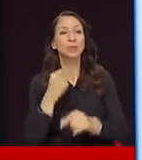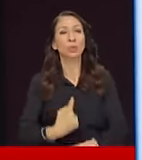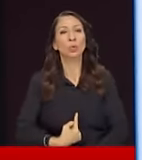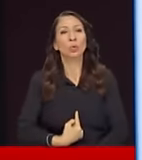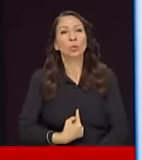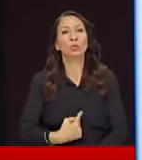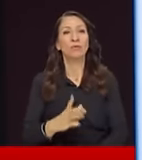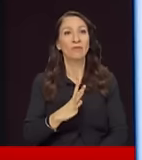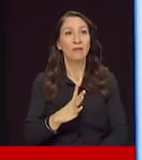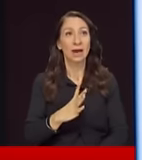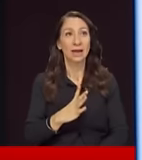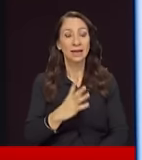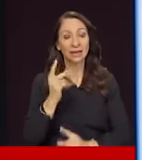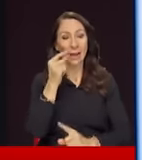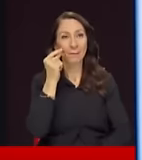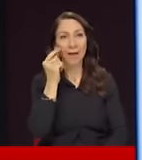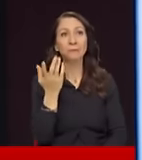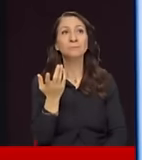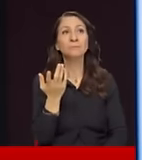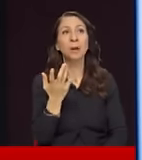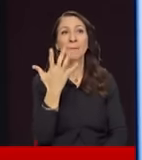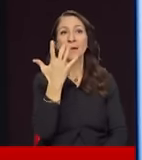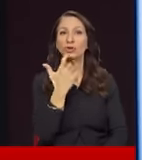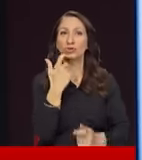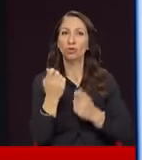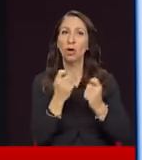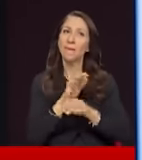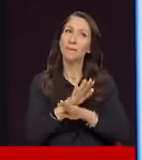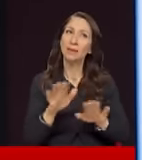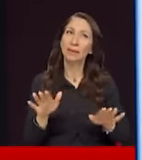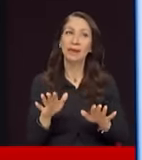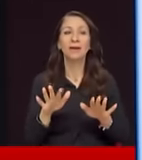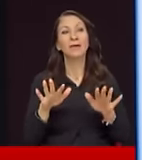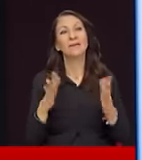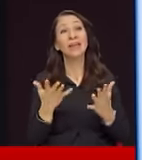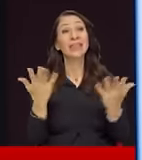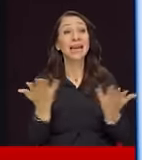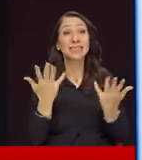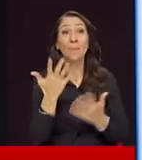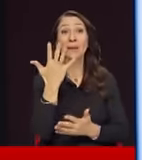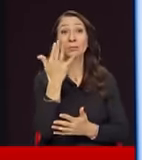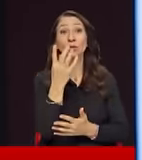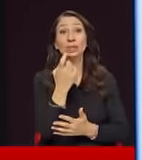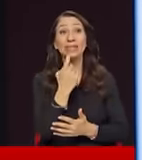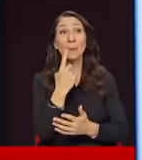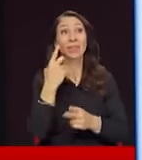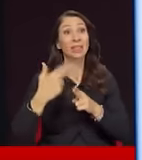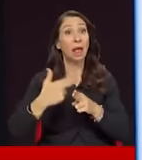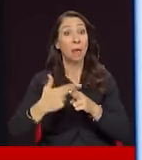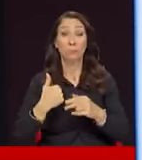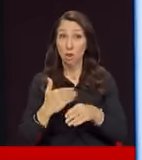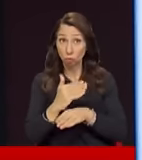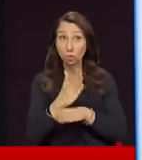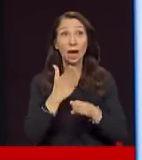var içimde İlker Bey. Yani 5 yıl görev yaptık ya da neredeyse 5,5 yıldır bir deneyim